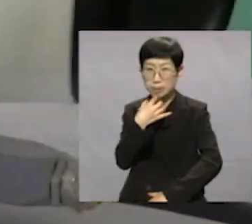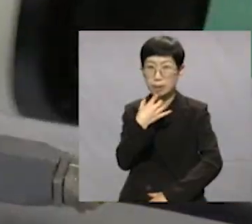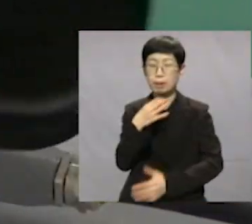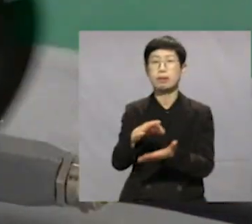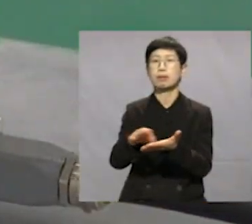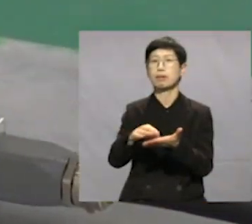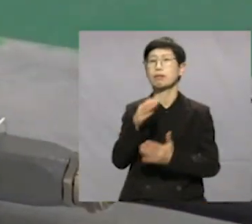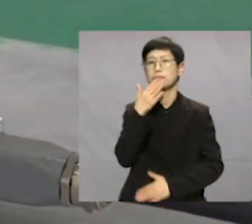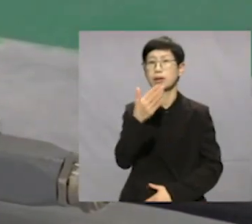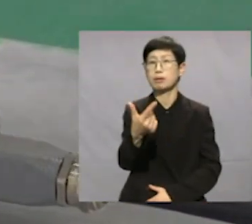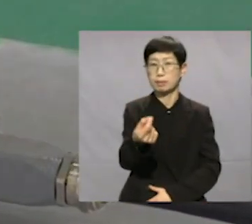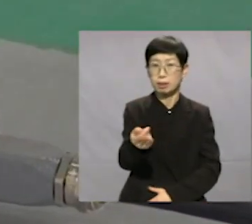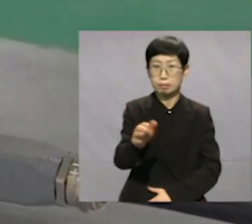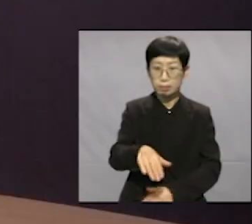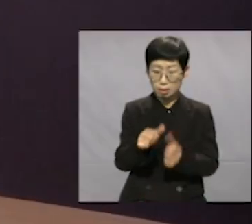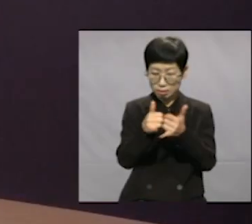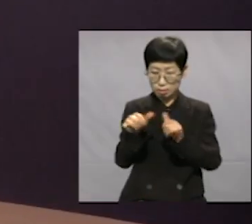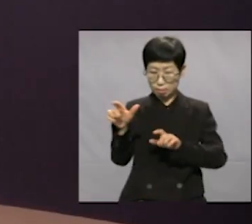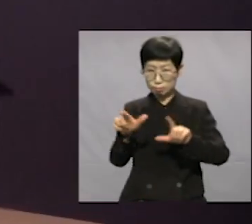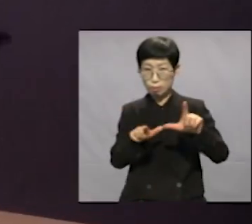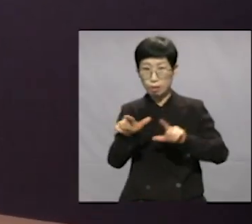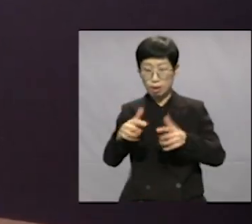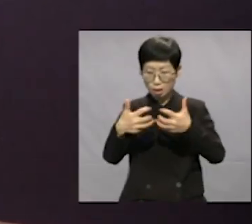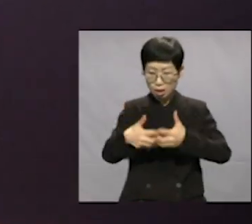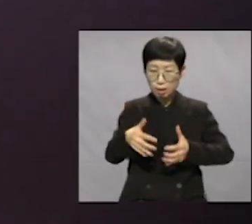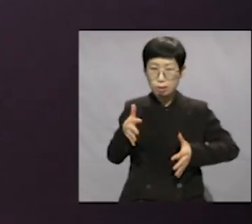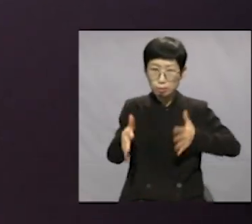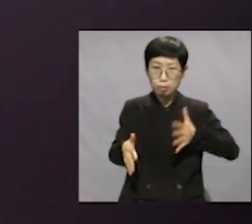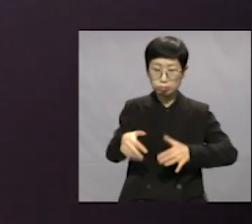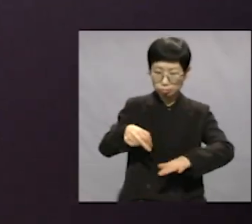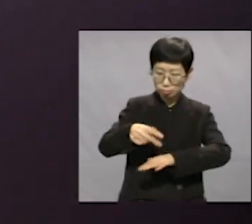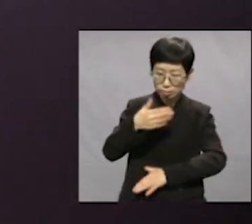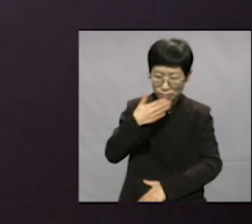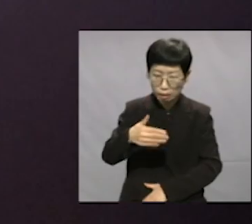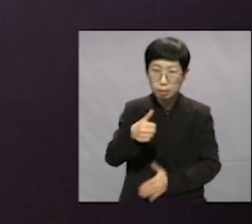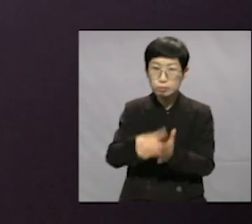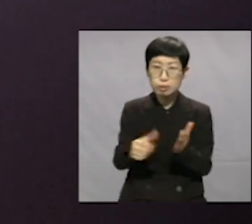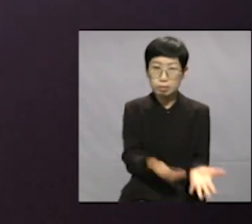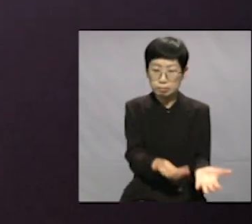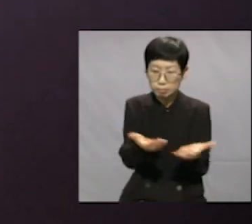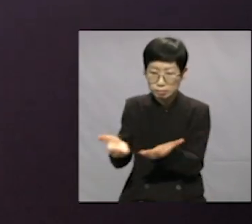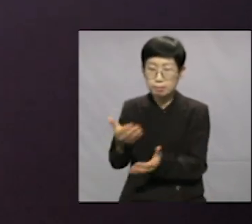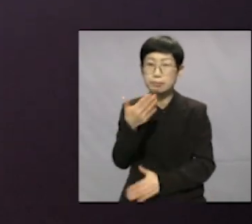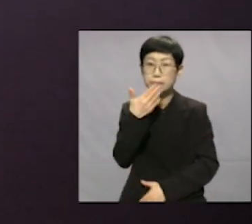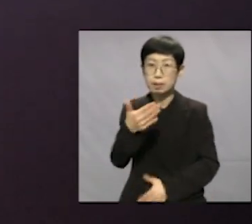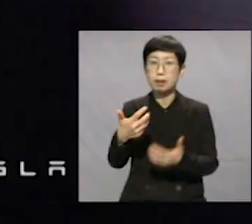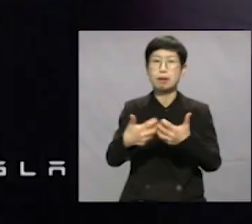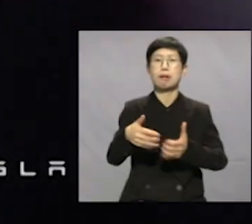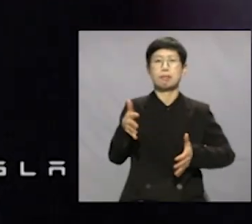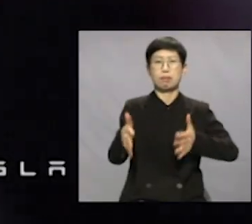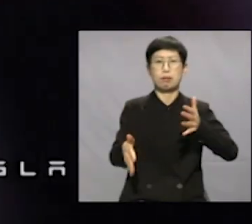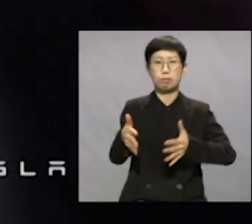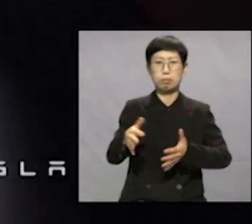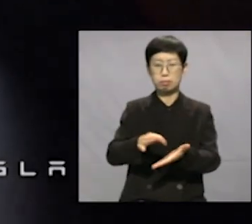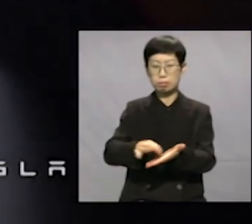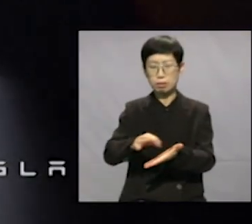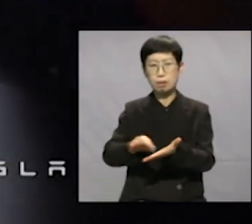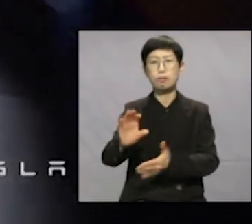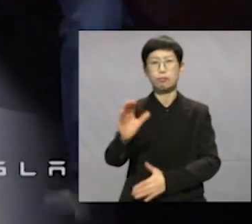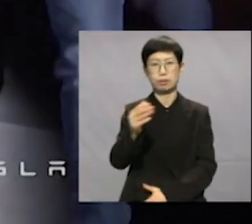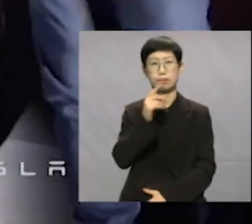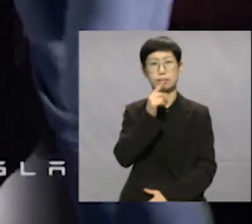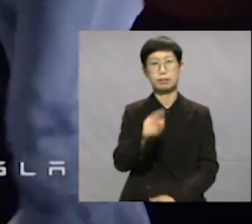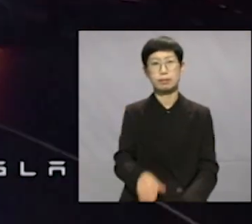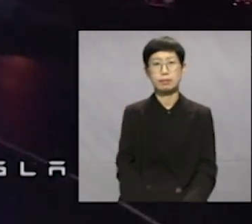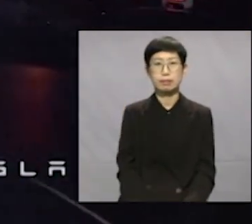단계였는데 이제 인간형 로봇이 거기 들어가는 거죠. 걸어도 다니고 네, 걸어서 네. 물건도 옮기고 이런 로봇들이 이제 점차적으로 들어간다는 얘기입니다. 그러니까